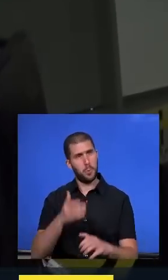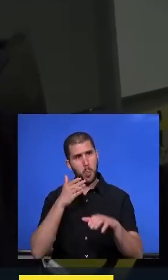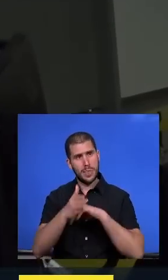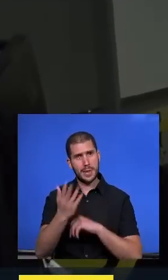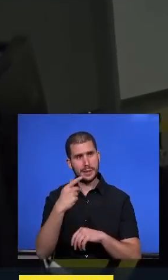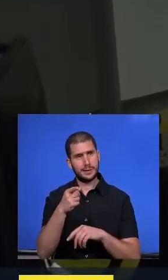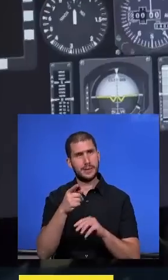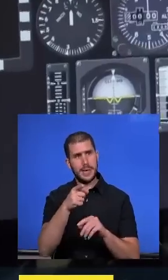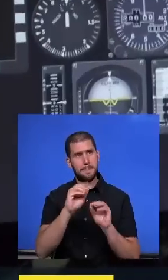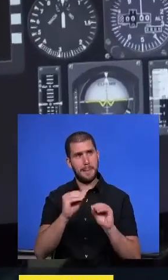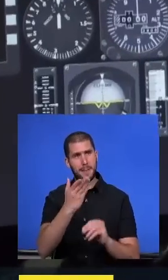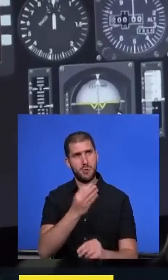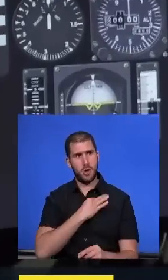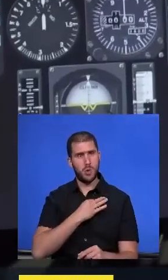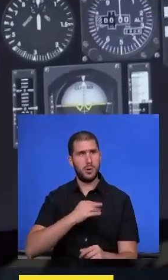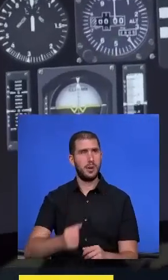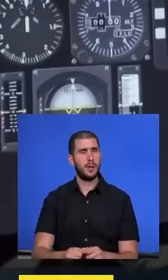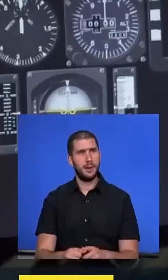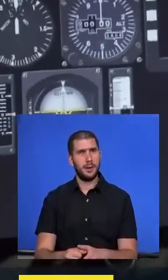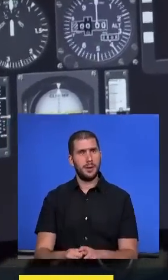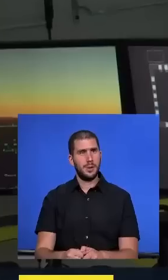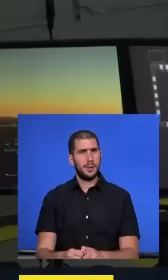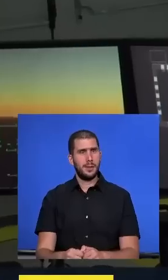המאמן בעצם. זה המאמן.